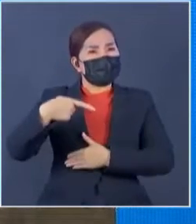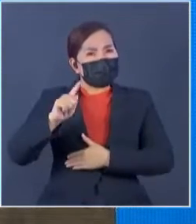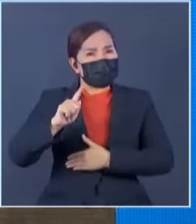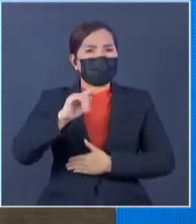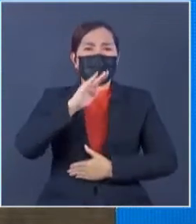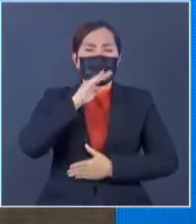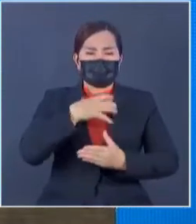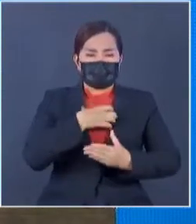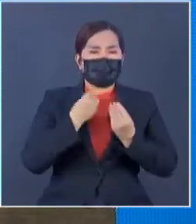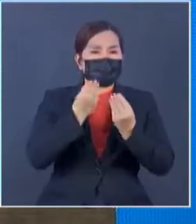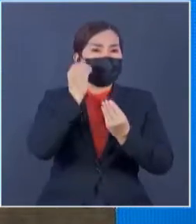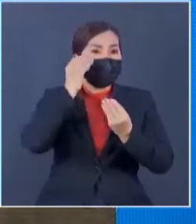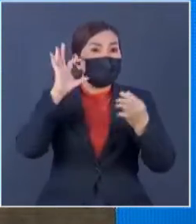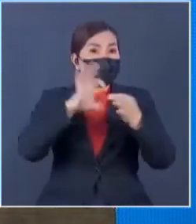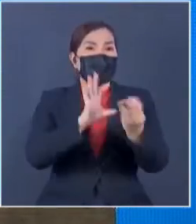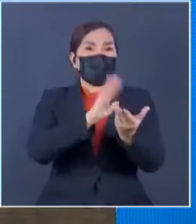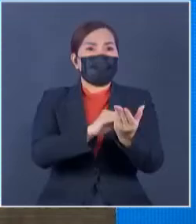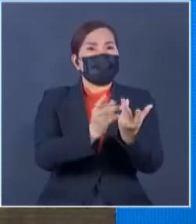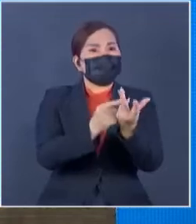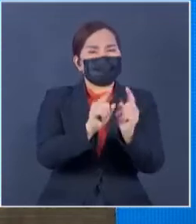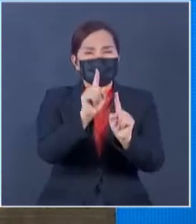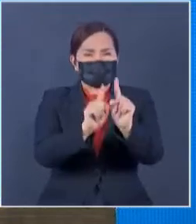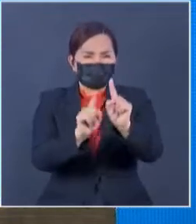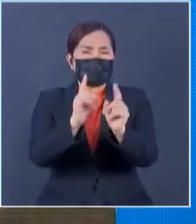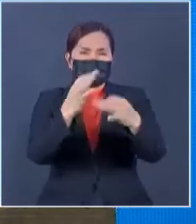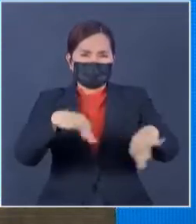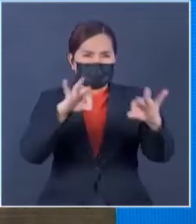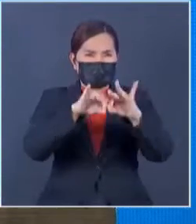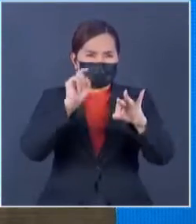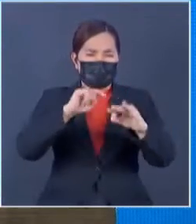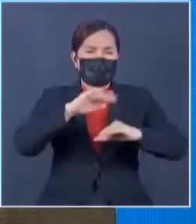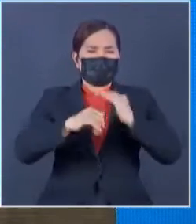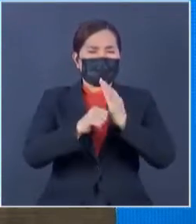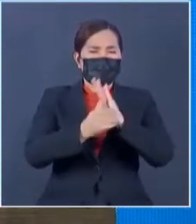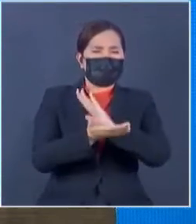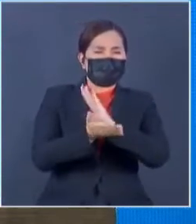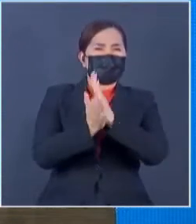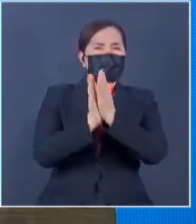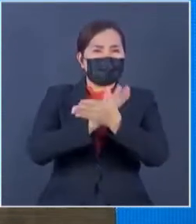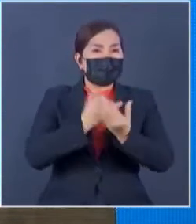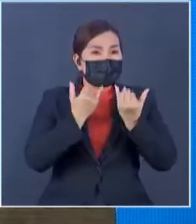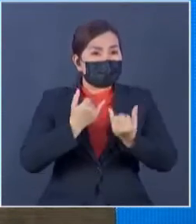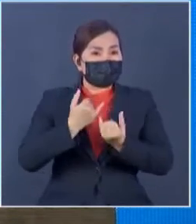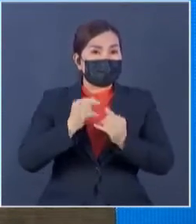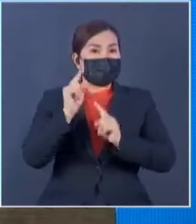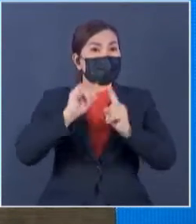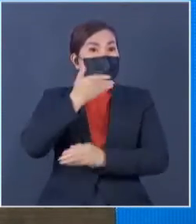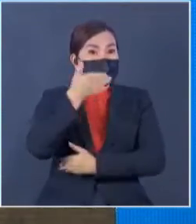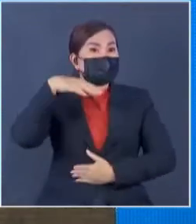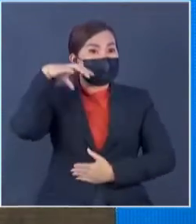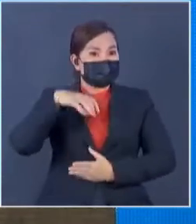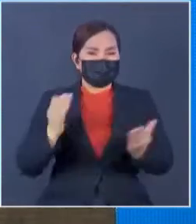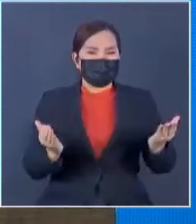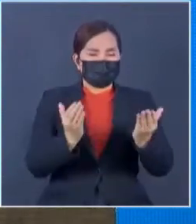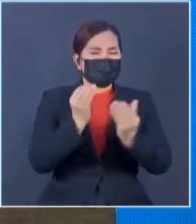การจะให้เขามีความรู้เรื่องของสถิติก็ต้องมีการปรับปรุงมีการเปลี่ยนแปลงล่าสุดนะครับทางสำนักงานสถิติแห่งชาติได้ส่งเสริม